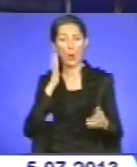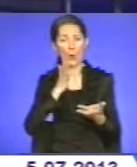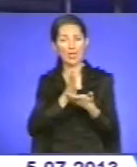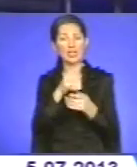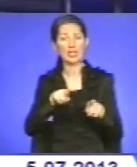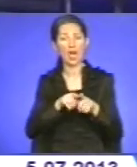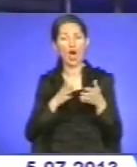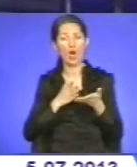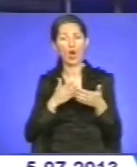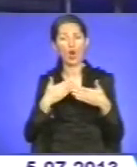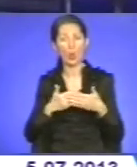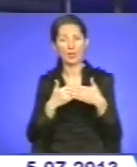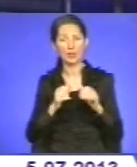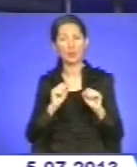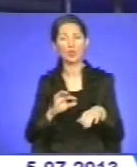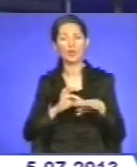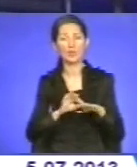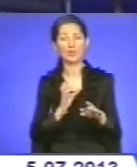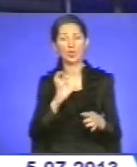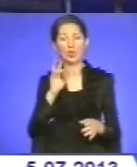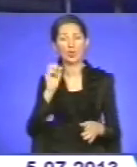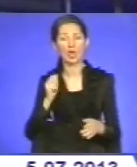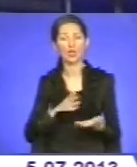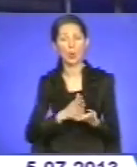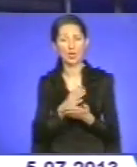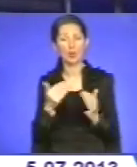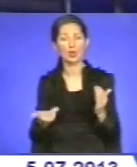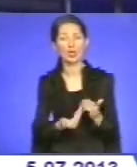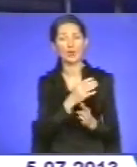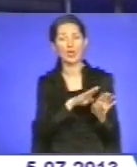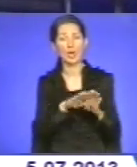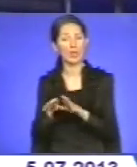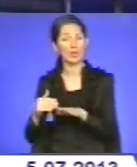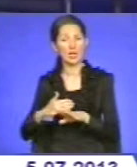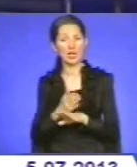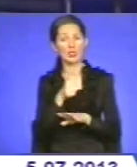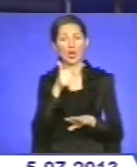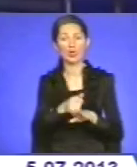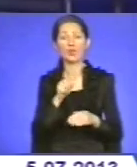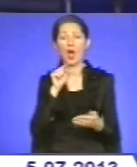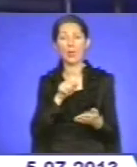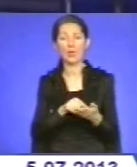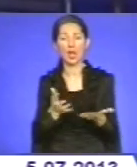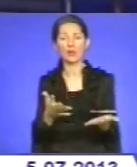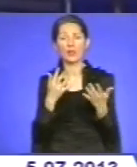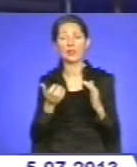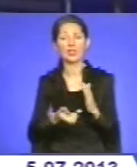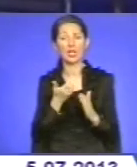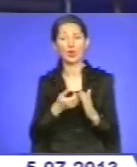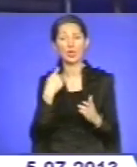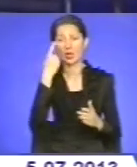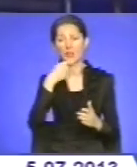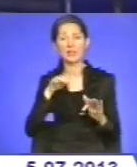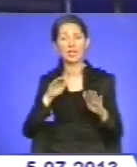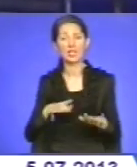соціальну політику на новий рівень якості. Головна мета колегії – виявляти недоліки владних рішень та знаходити шляхи